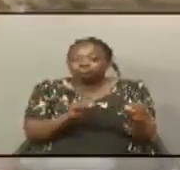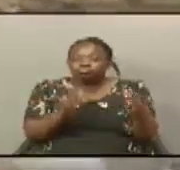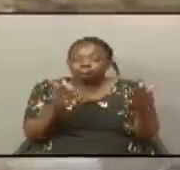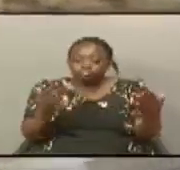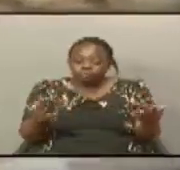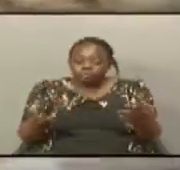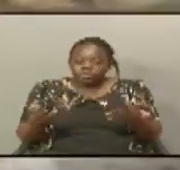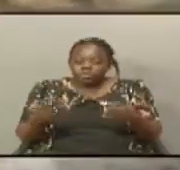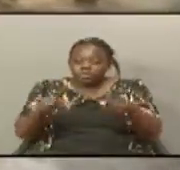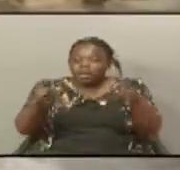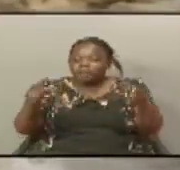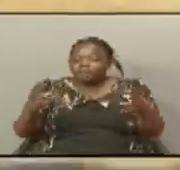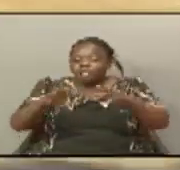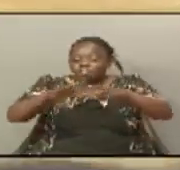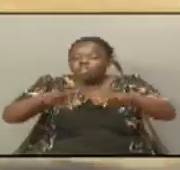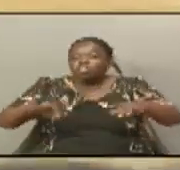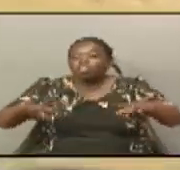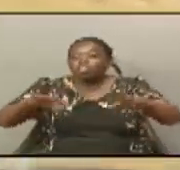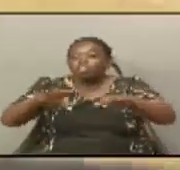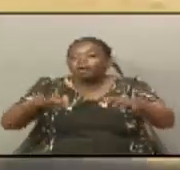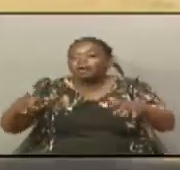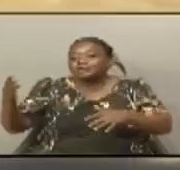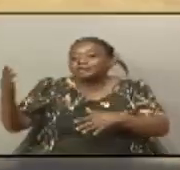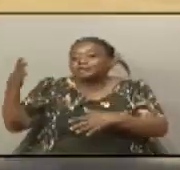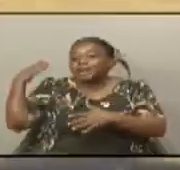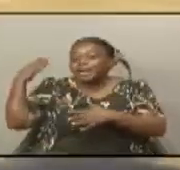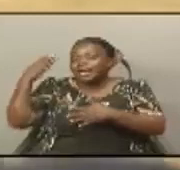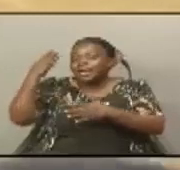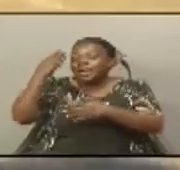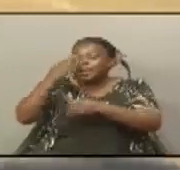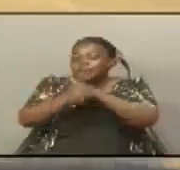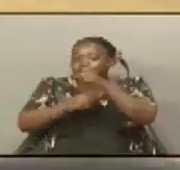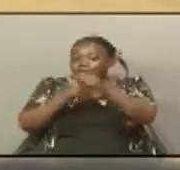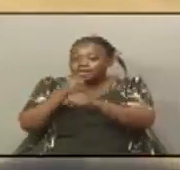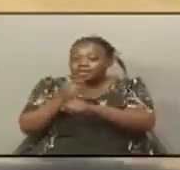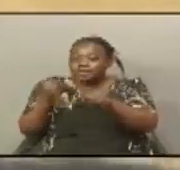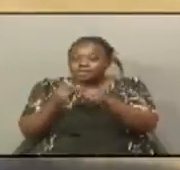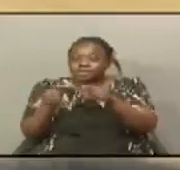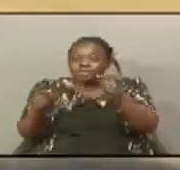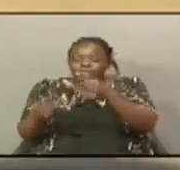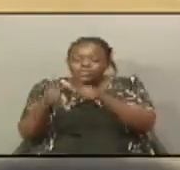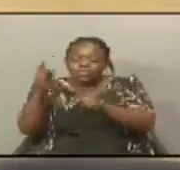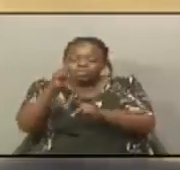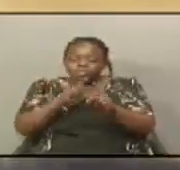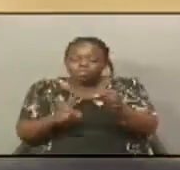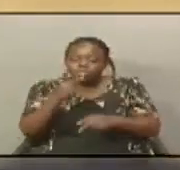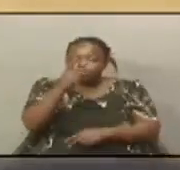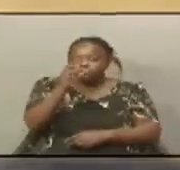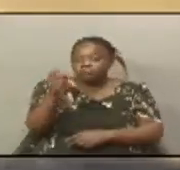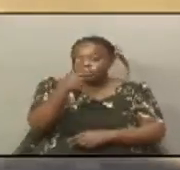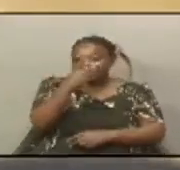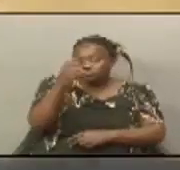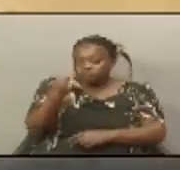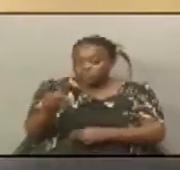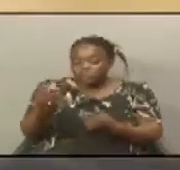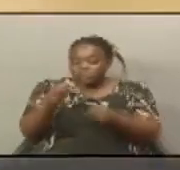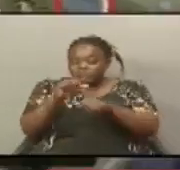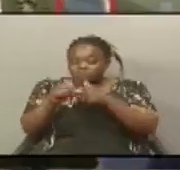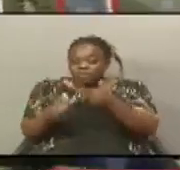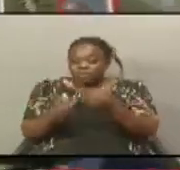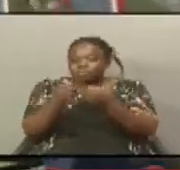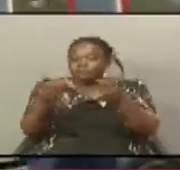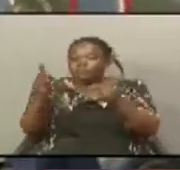omuganyamu baguze kuwaguza emyaka egiyise omuli okutta abantu n'okunona ebintu nga mwaka 2020 gwaleka abantu awera ku bafuba